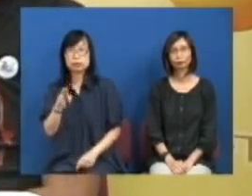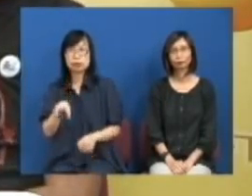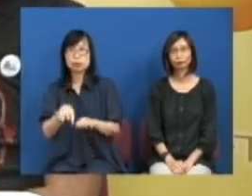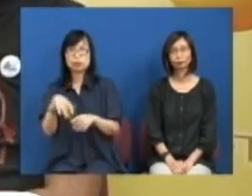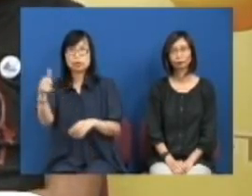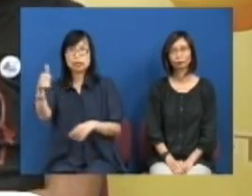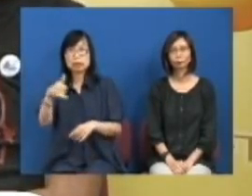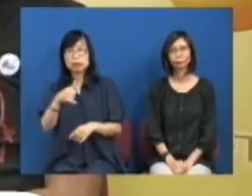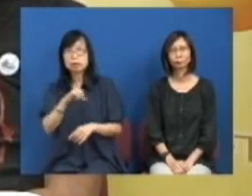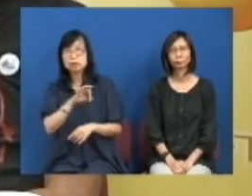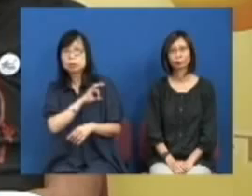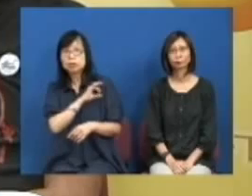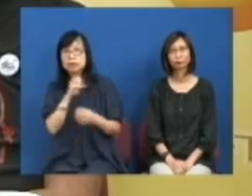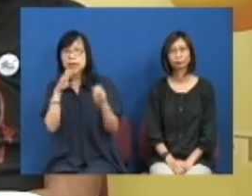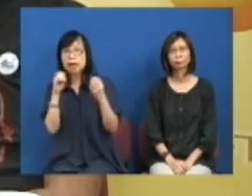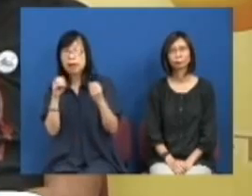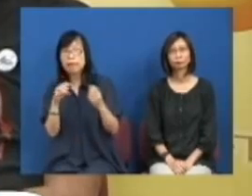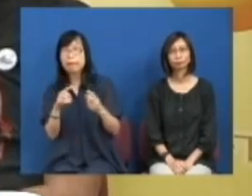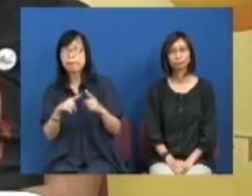會者咧係能夠